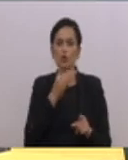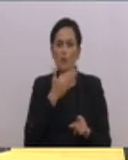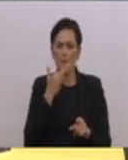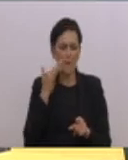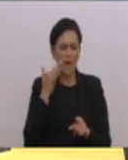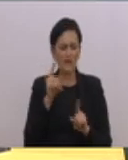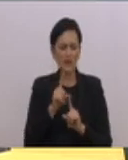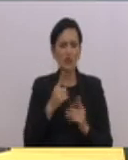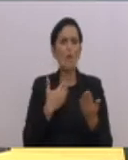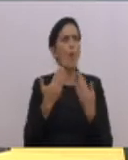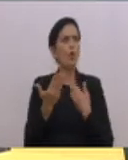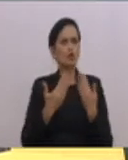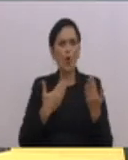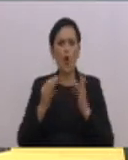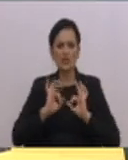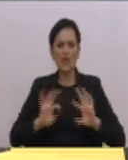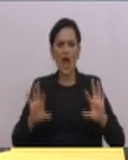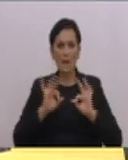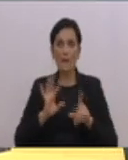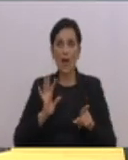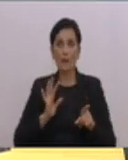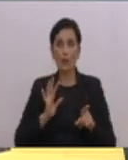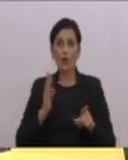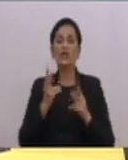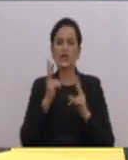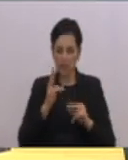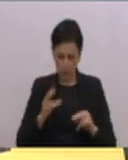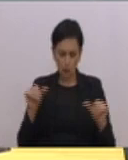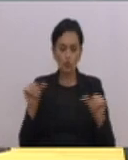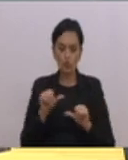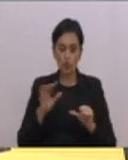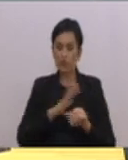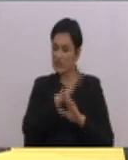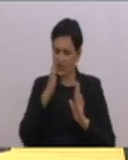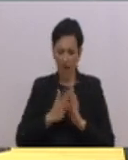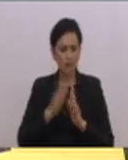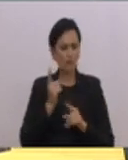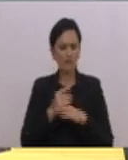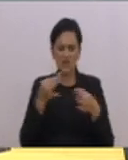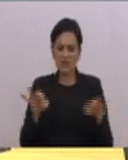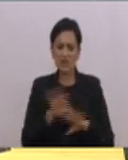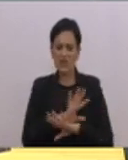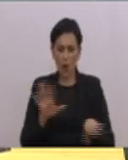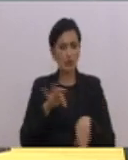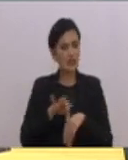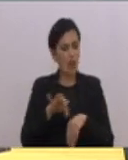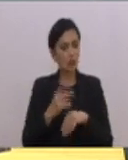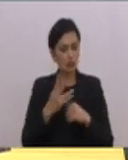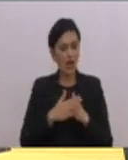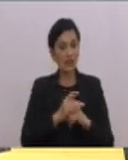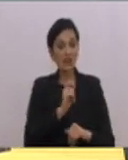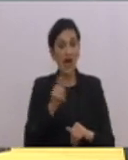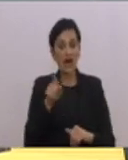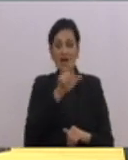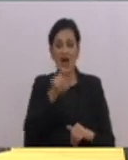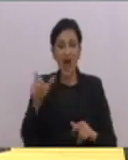ასეთი მოწოდებები იყო. კი, ცუდი მოწოდებები იყო. მე რაც მოხდა საერთოდ დაუშვებელია და ნებისმიერ ძალადობა დასჯადი უნდა იყოს, მაგრამ აი ეს ხალხი ქრო